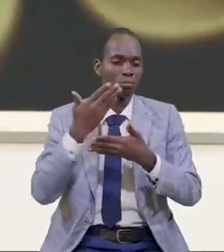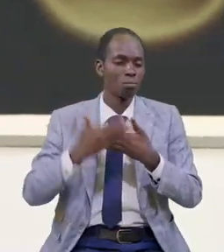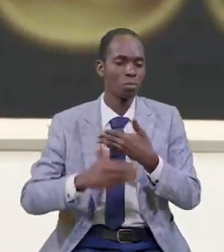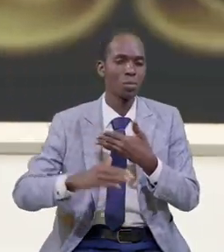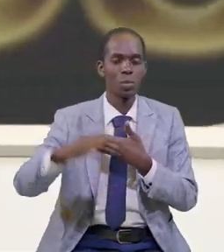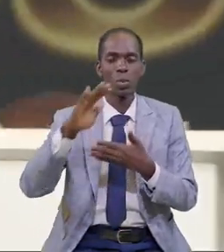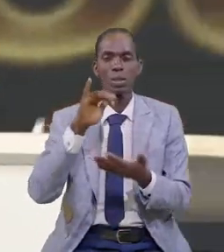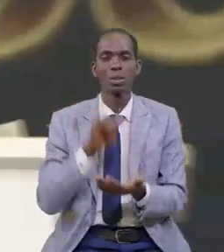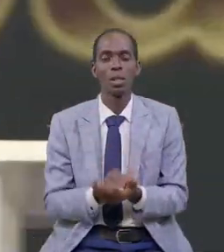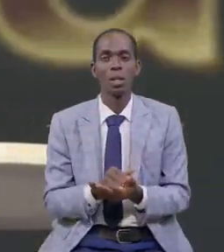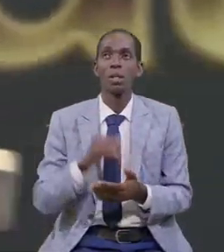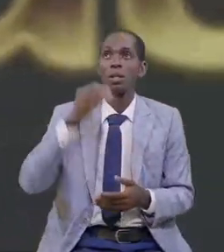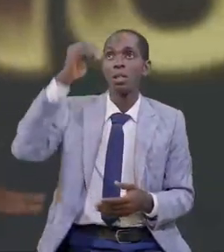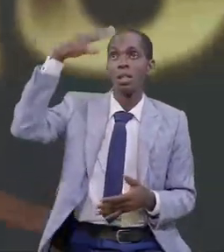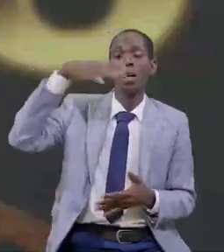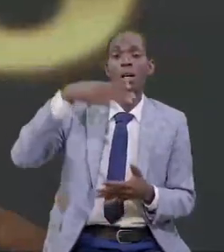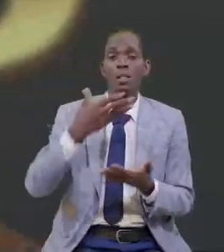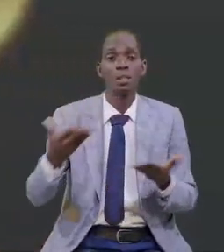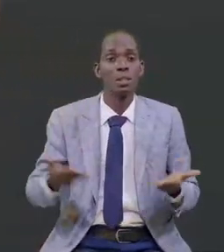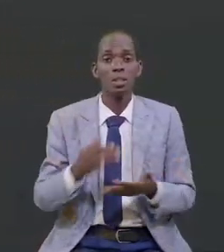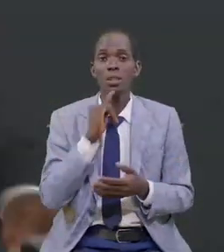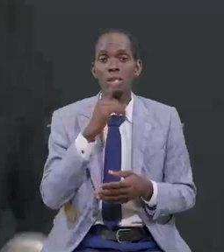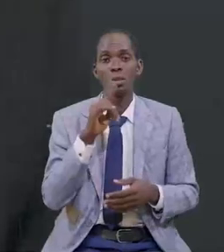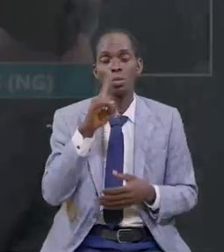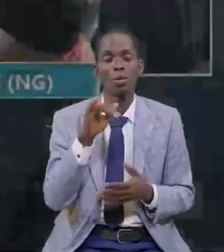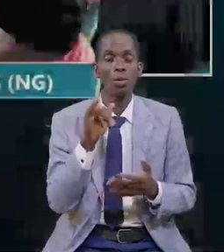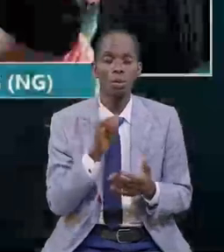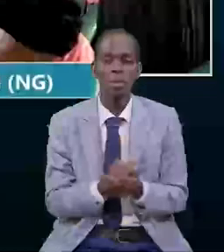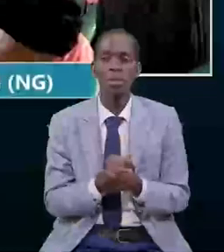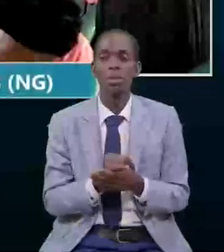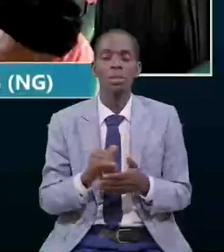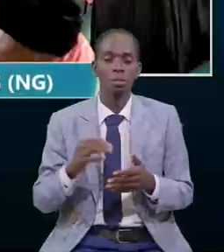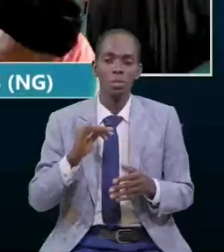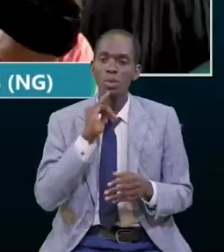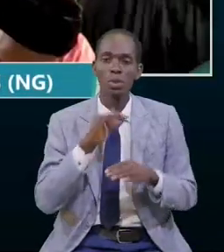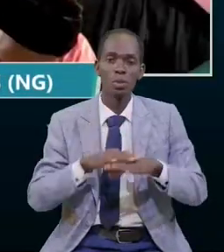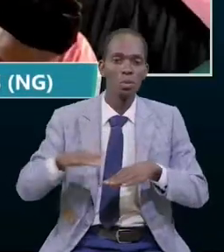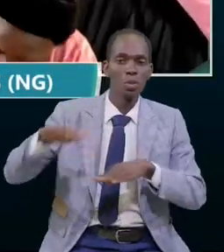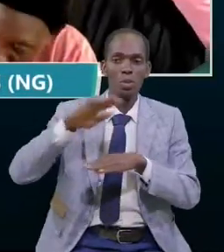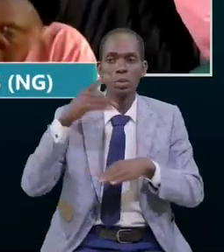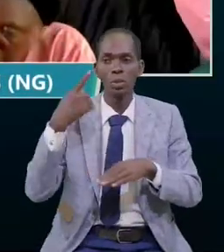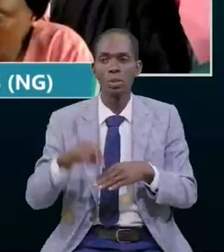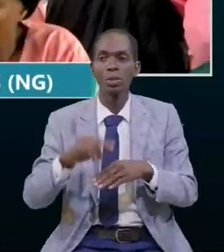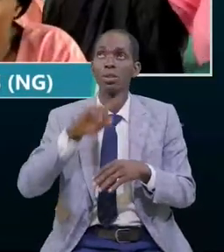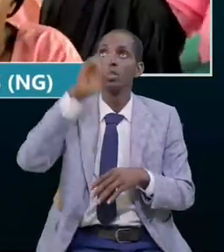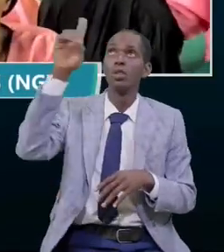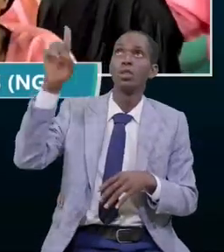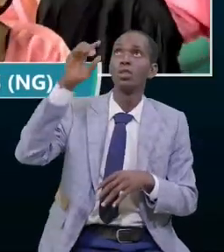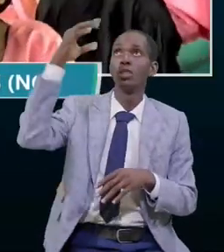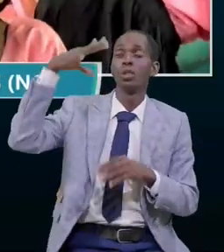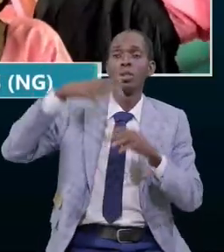tous qui brille au-delà de tous voici celui qui vous prend au-delà du soleil et des